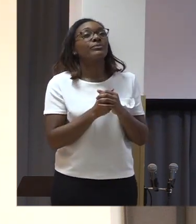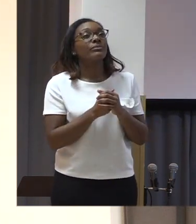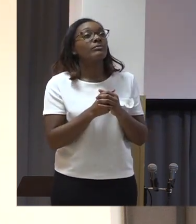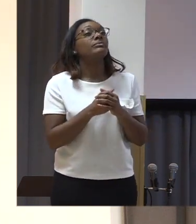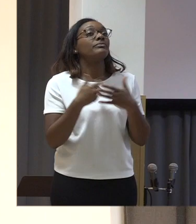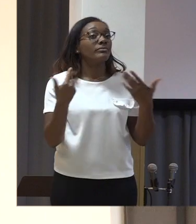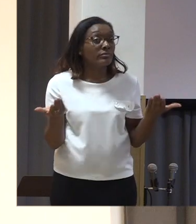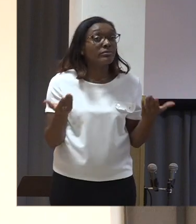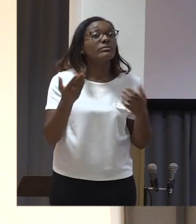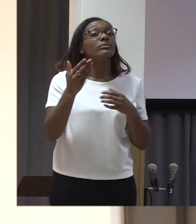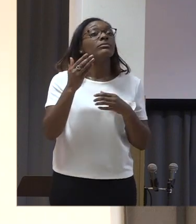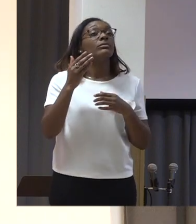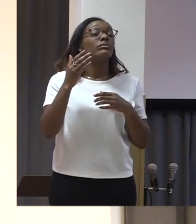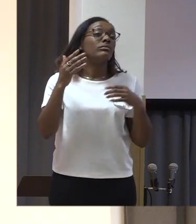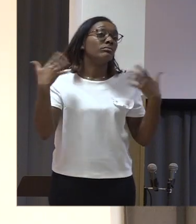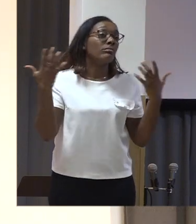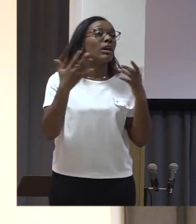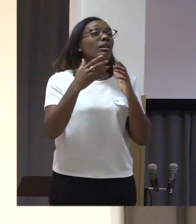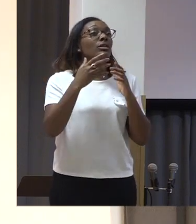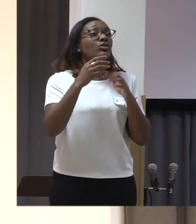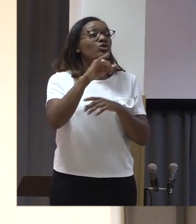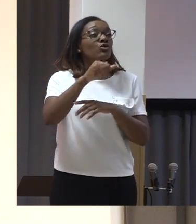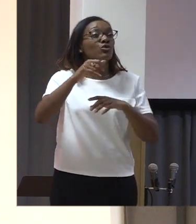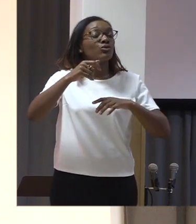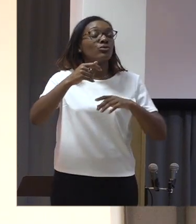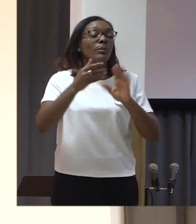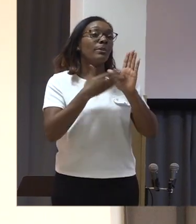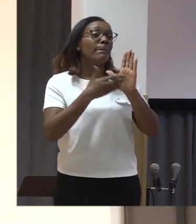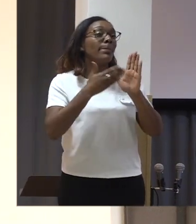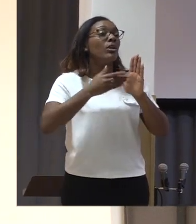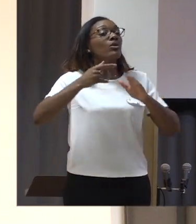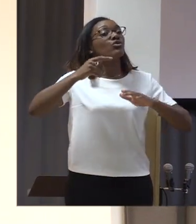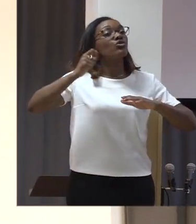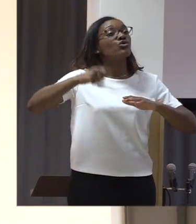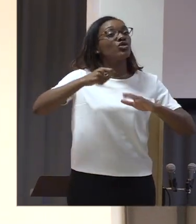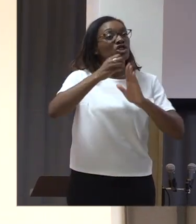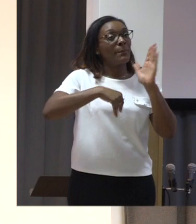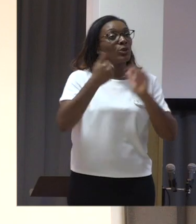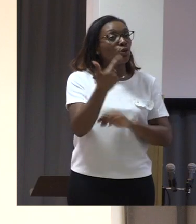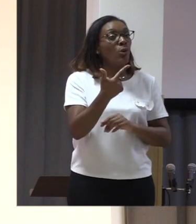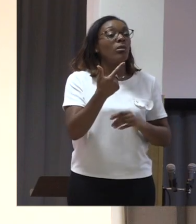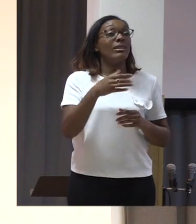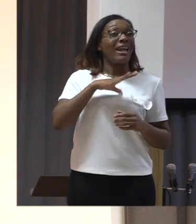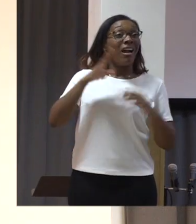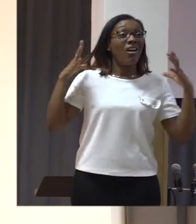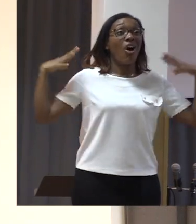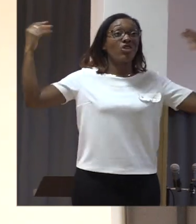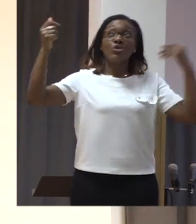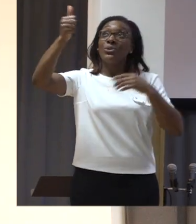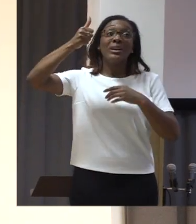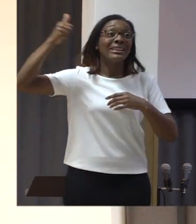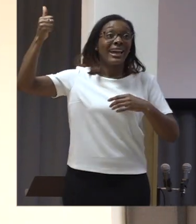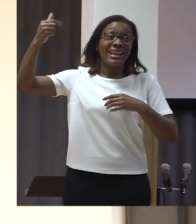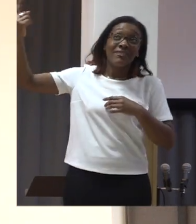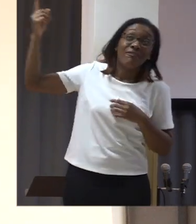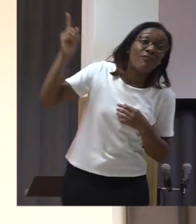l'Éternel, qui est en quelque sorte une manifestation de Jésus avant son incarnation, vint annoncer auprès